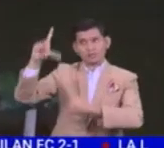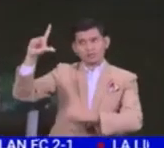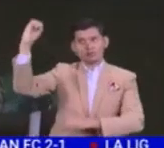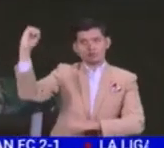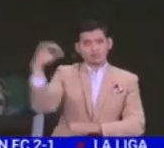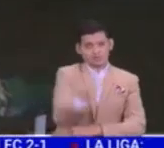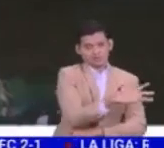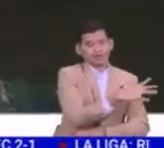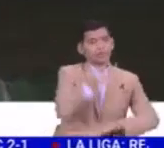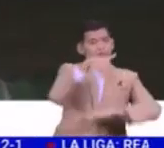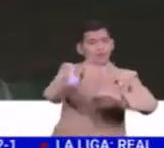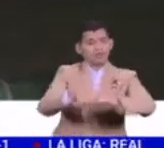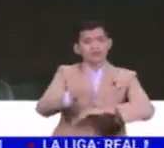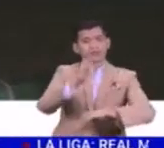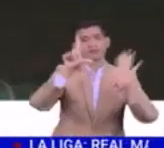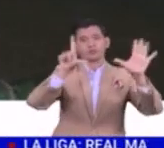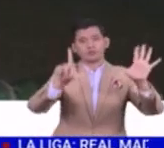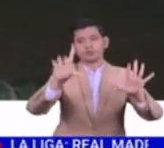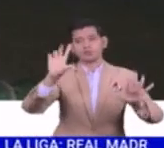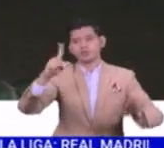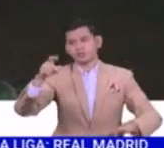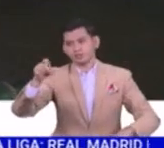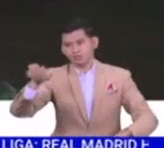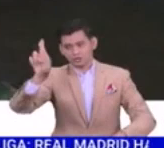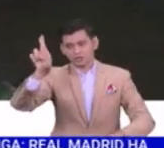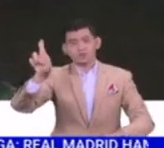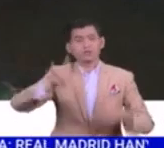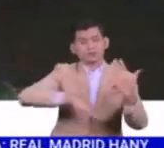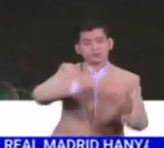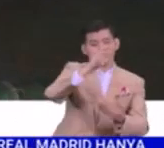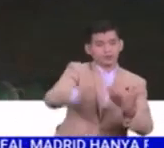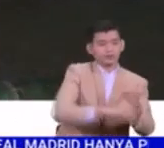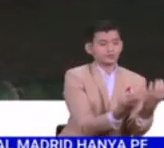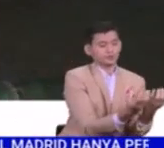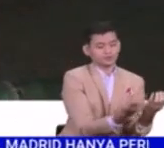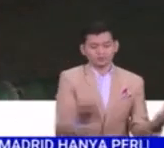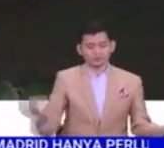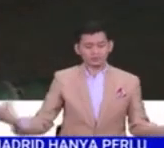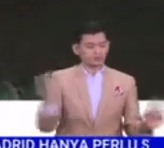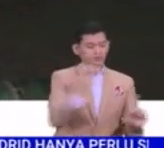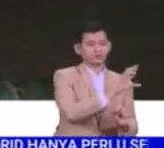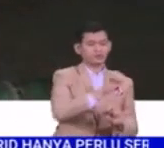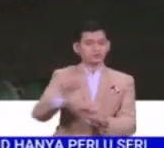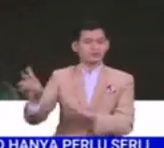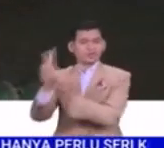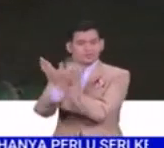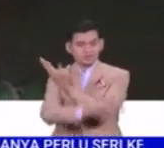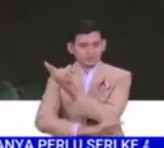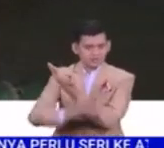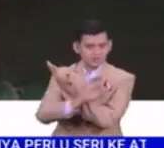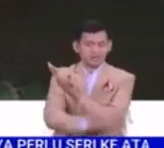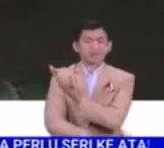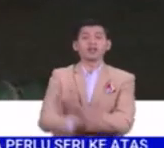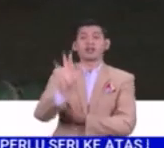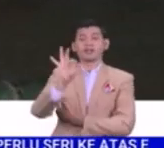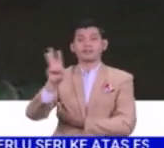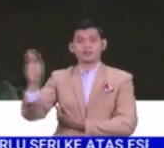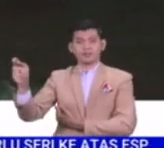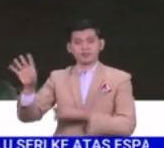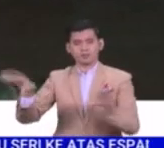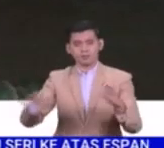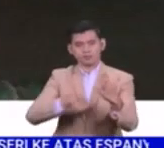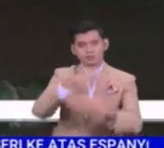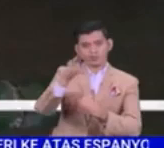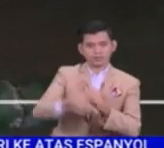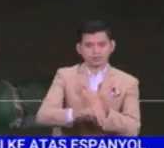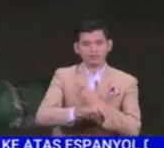dikenali sebagai Malam 7 Likur. Program pelita buluh panjut Negeri FM di Kampung Juwasih Tengah ini ternyata menyemarakkan